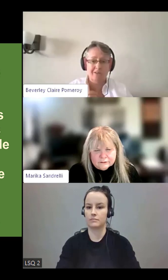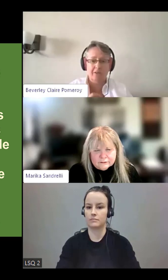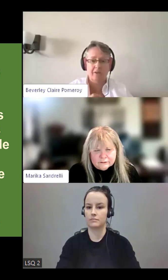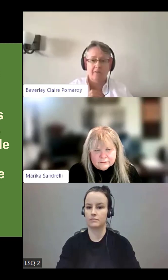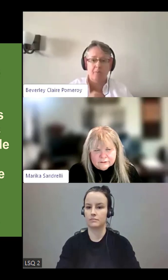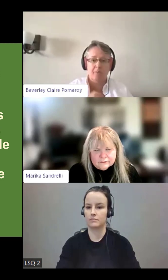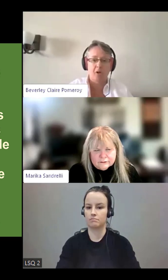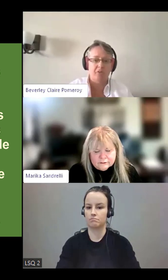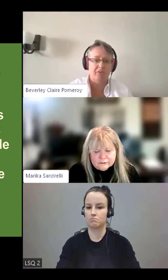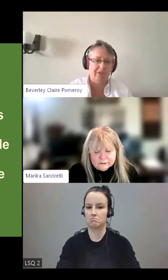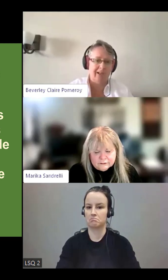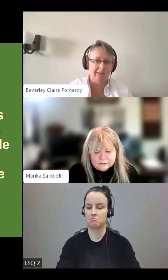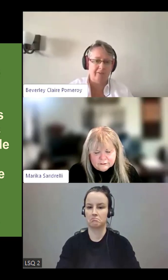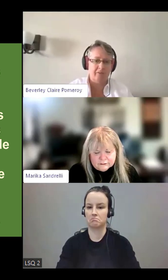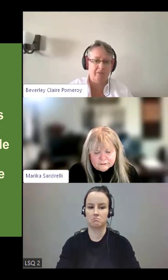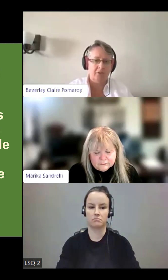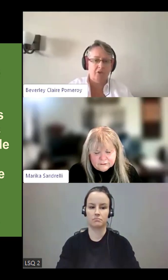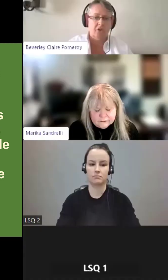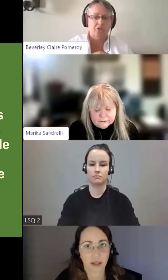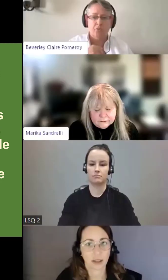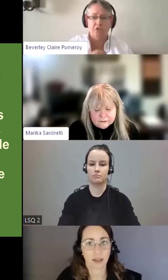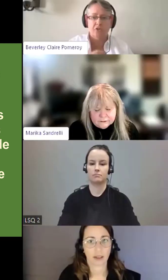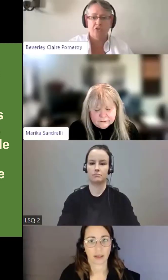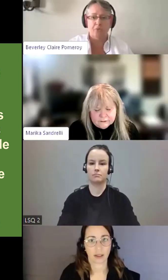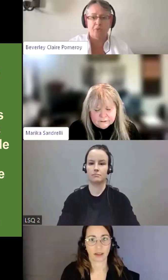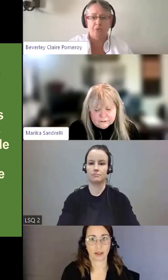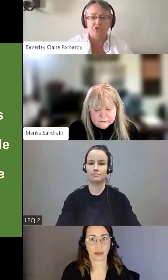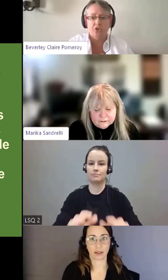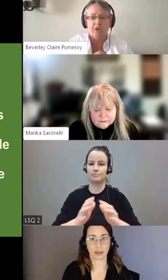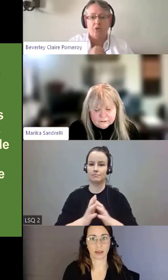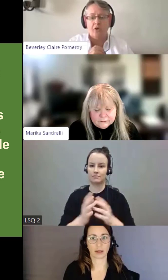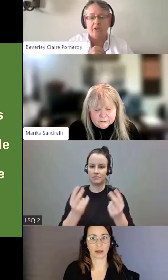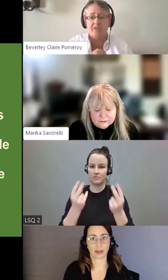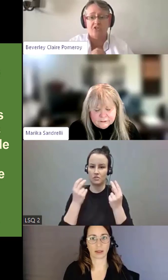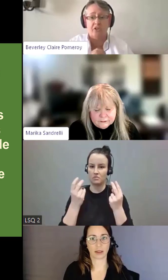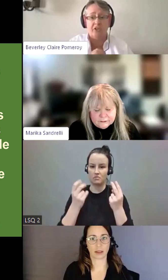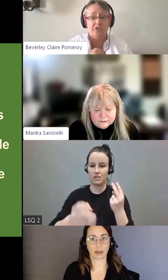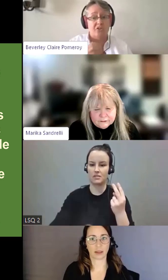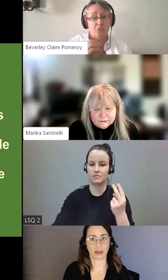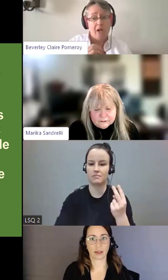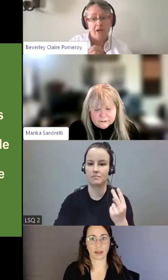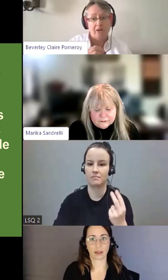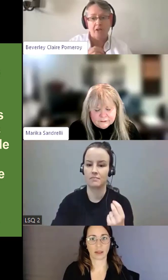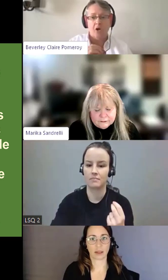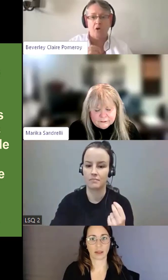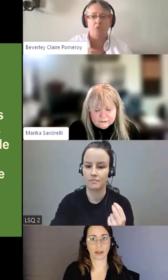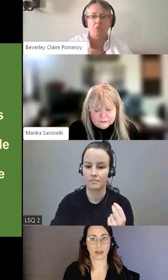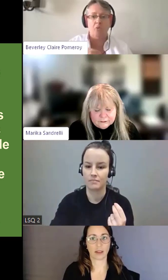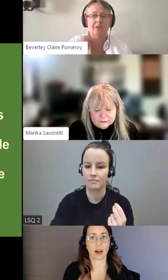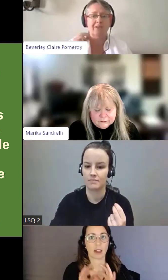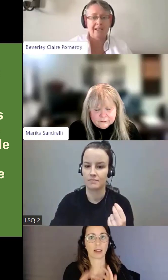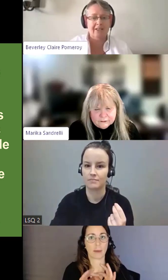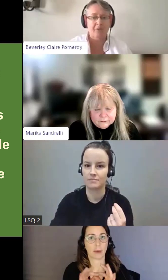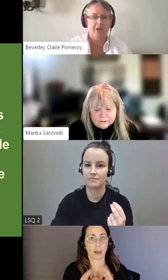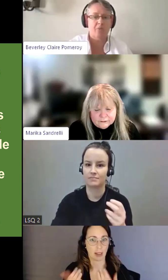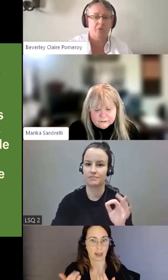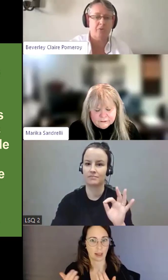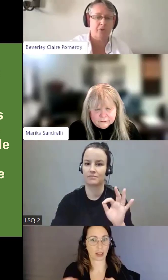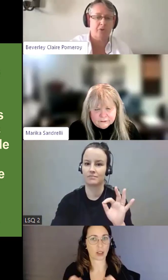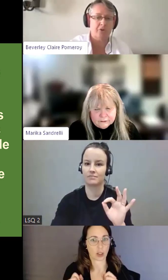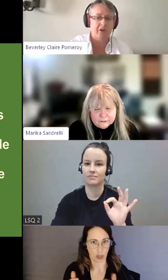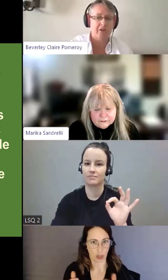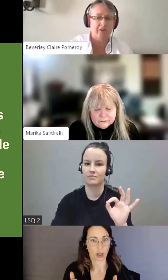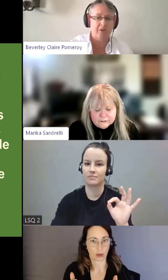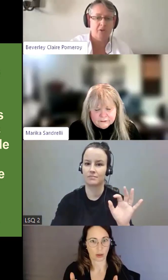les niveaux de stress du personnel soignant sont parfois parallèles ou même au même niveau que le niveau de stress ou de traumatisme qui est